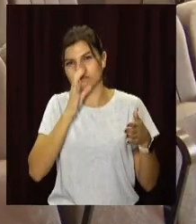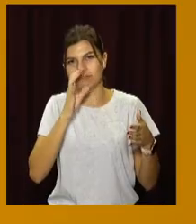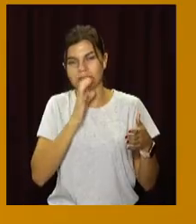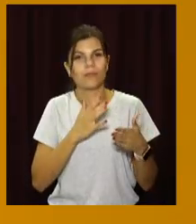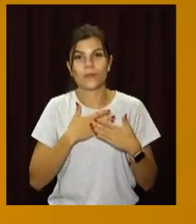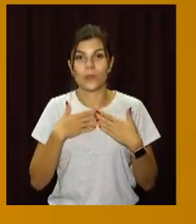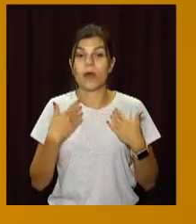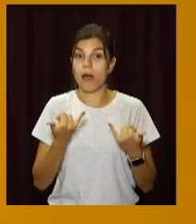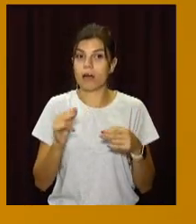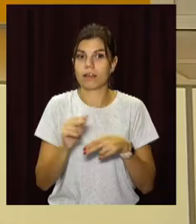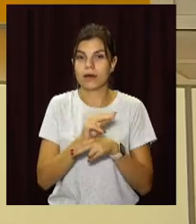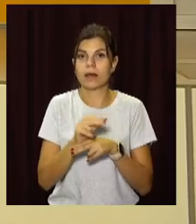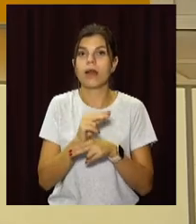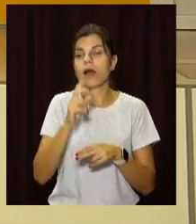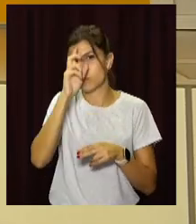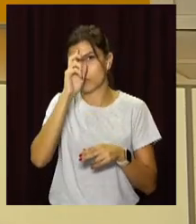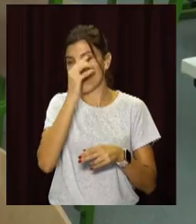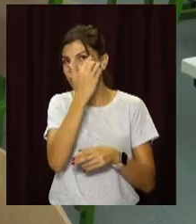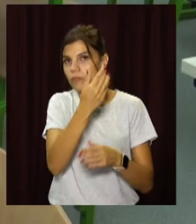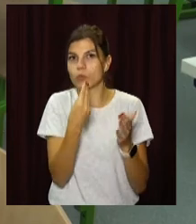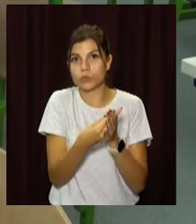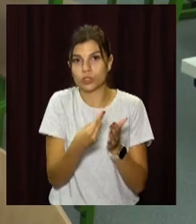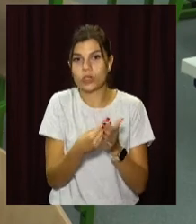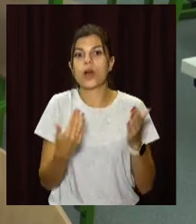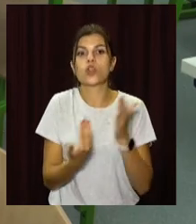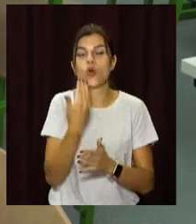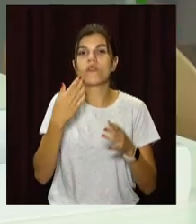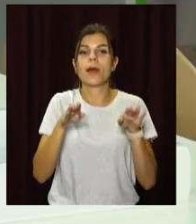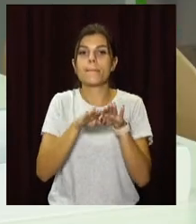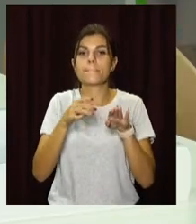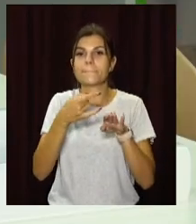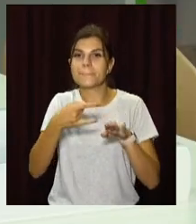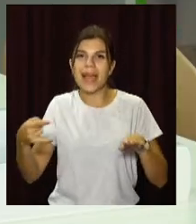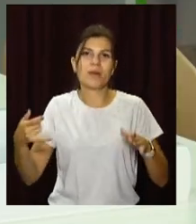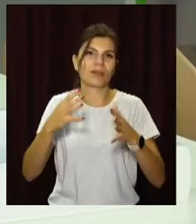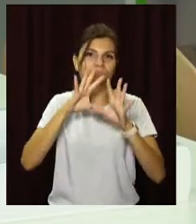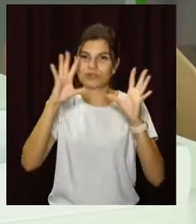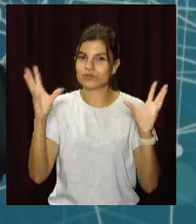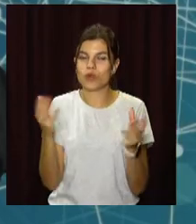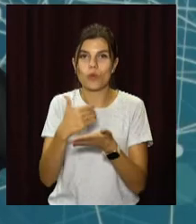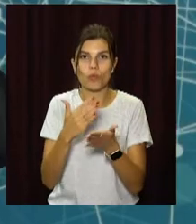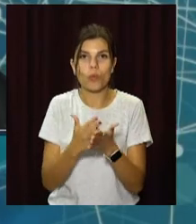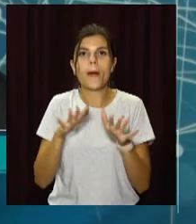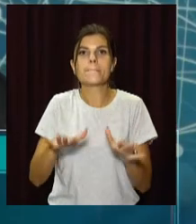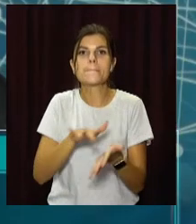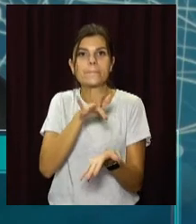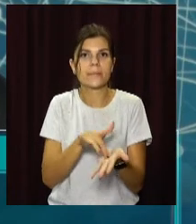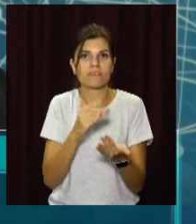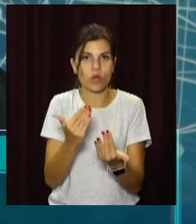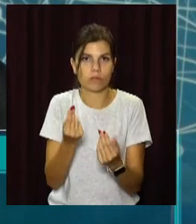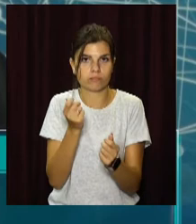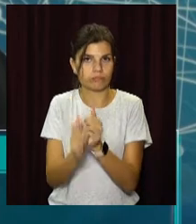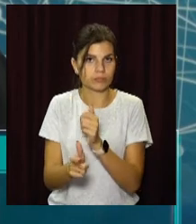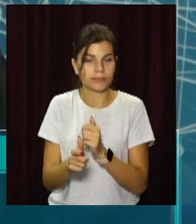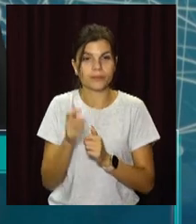ремонт в гімназії за рахунок державного бюджету. Нові меблі та мультимедійне обладнання придбало місто. Кабінету хімії у нас